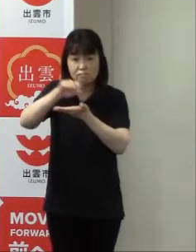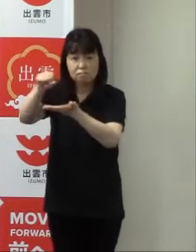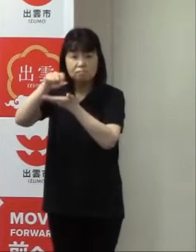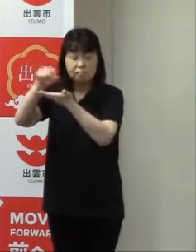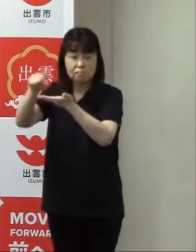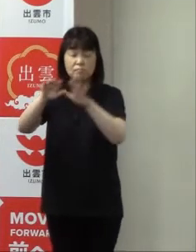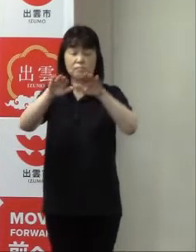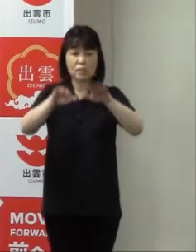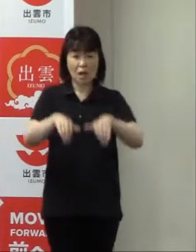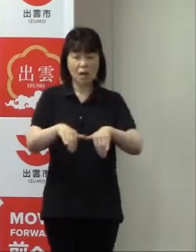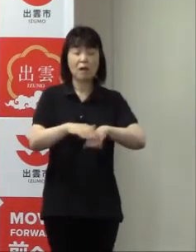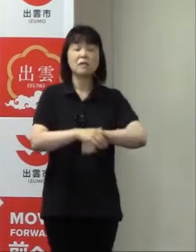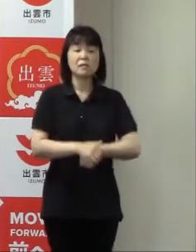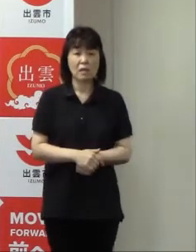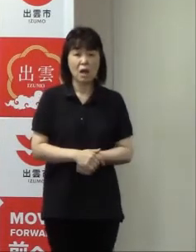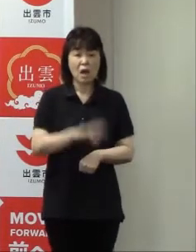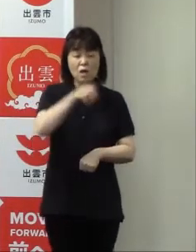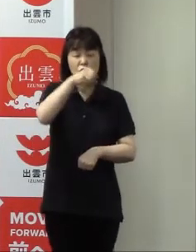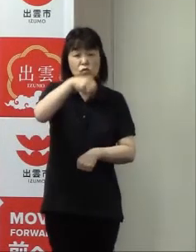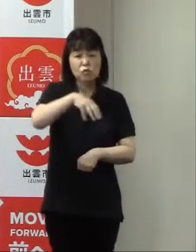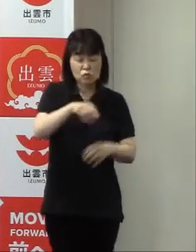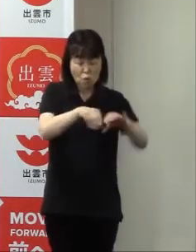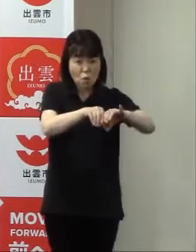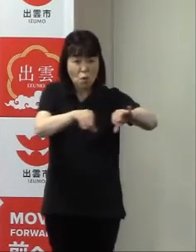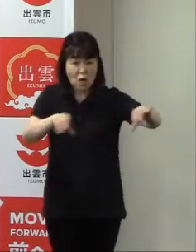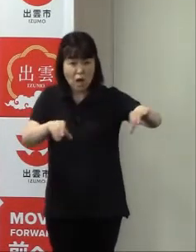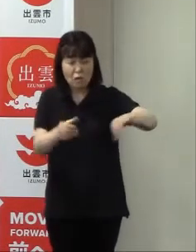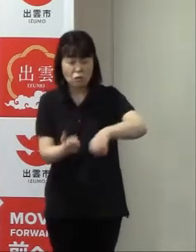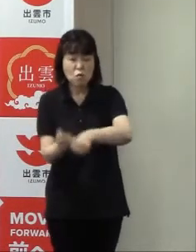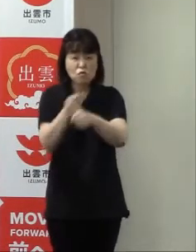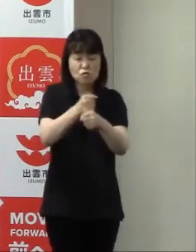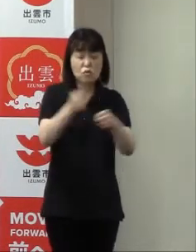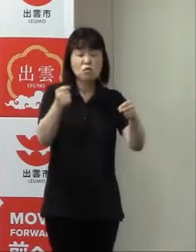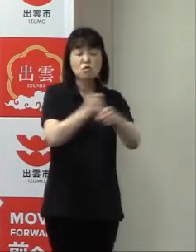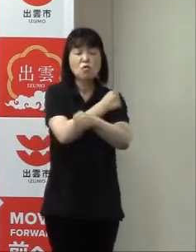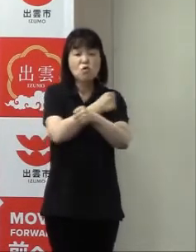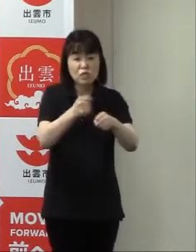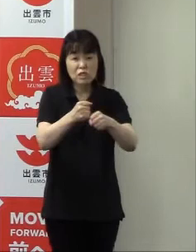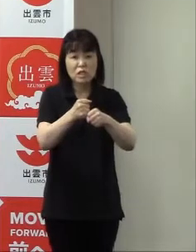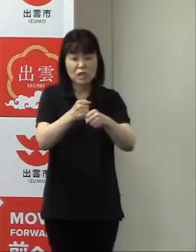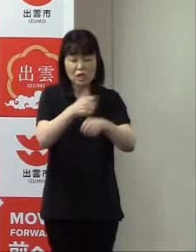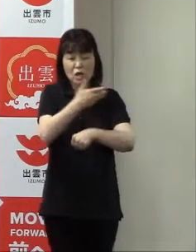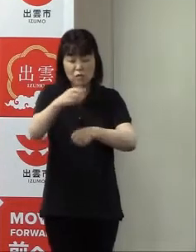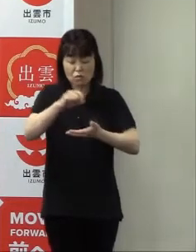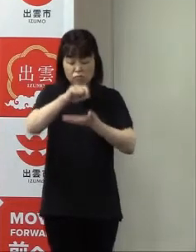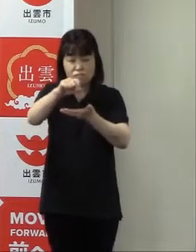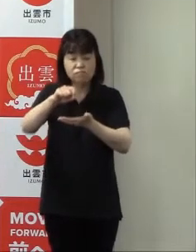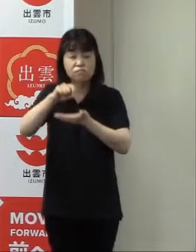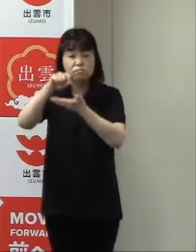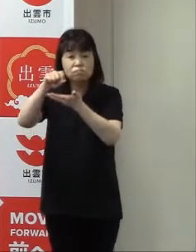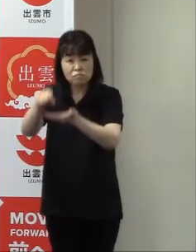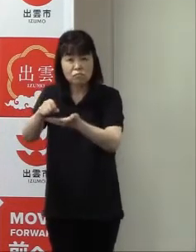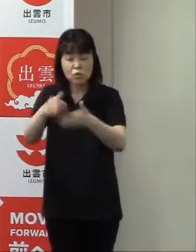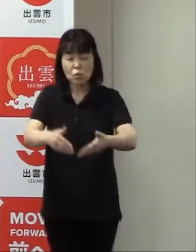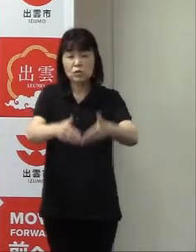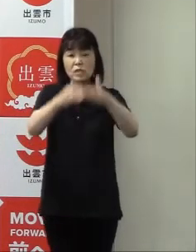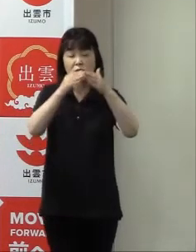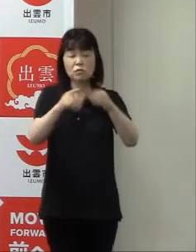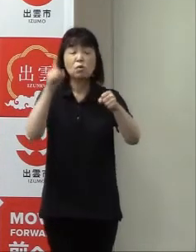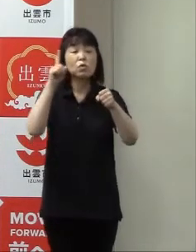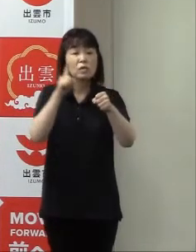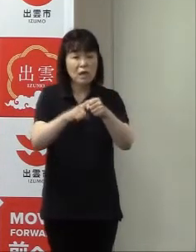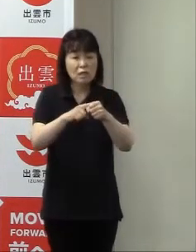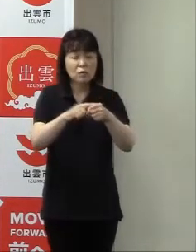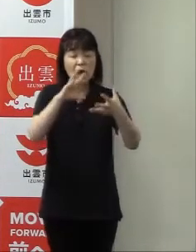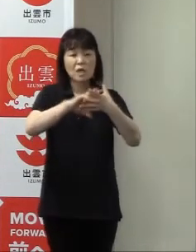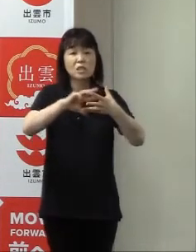水道管の復旧工事や給水ステーションの設置にあたっては、出雲観光寺事業